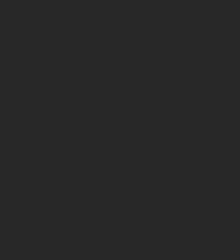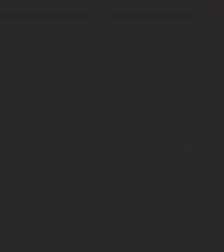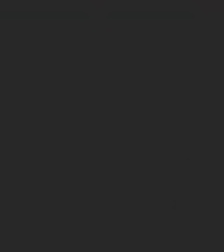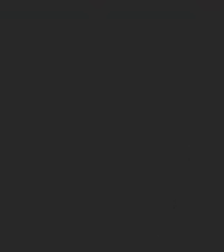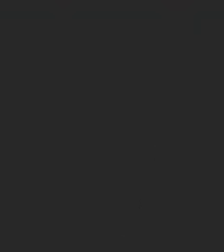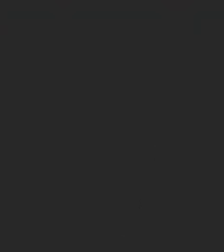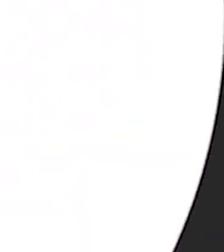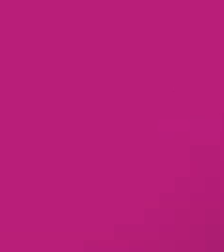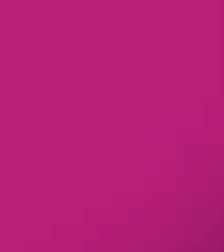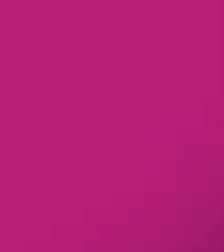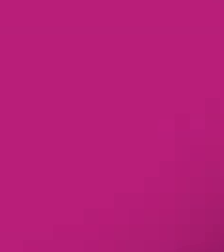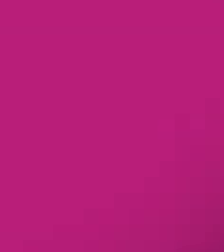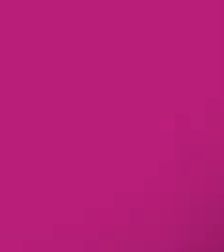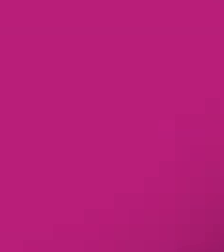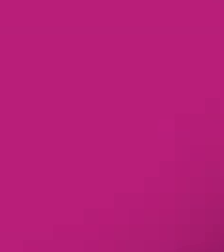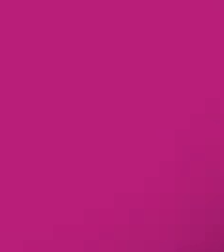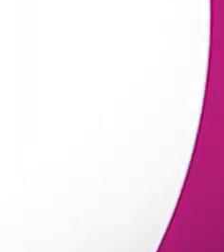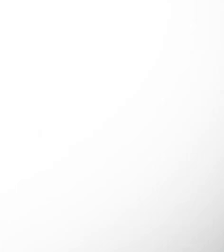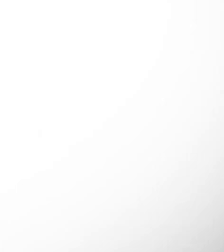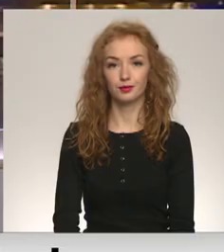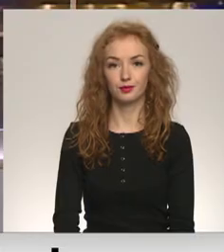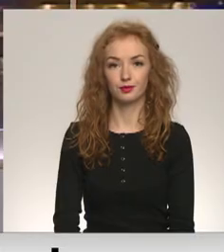Re! Viss ēters ir te!